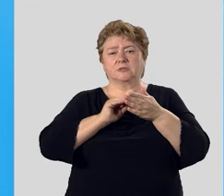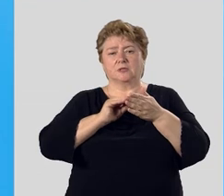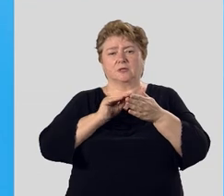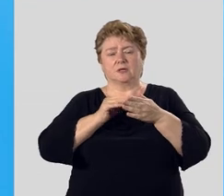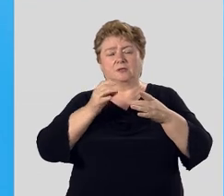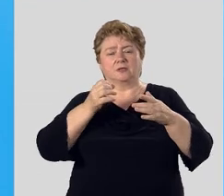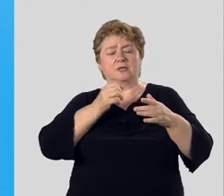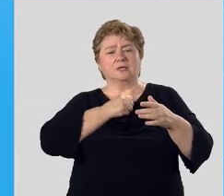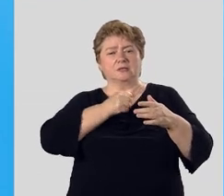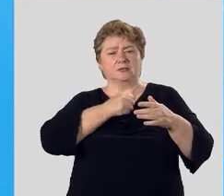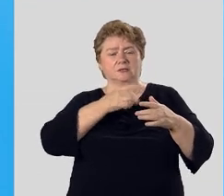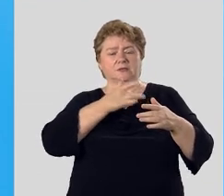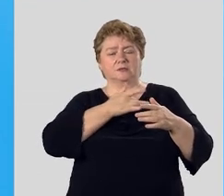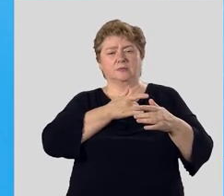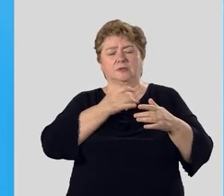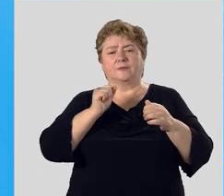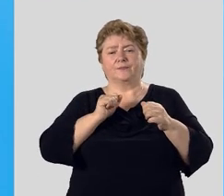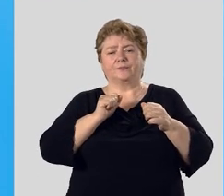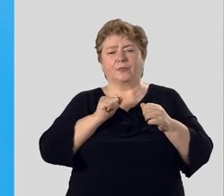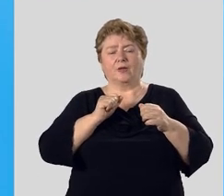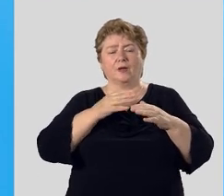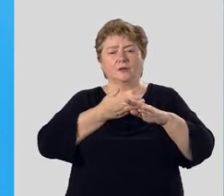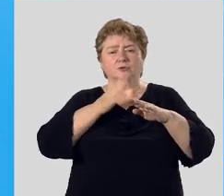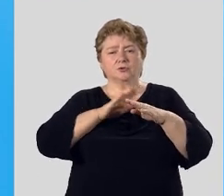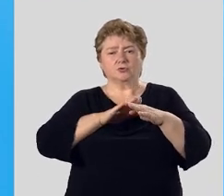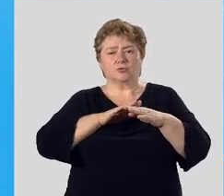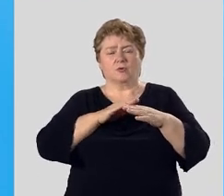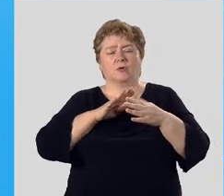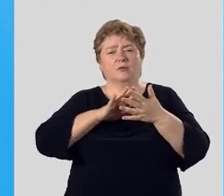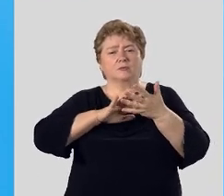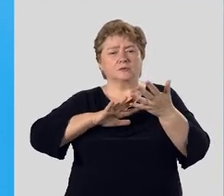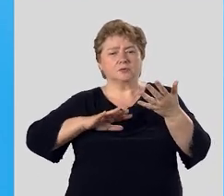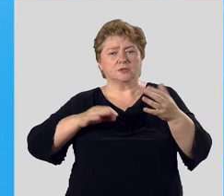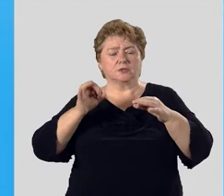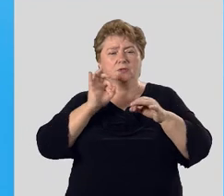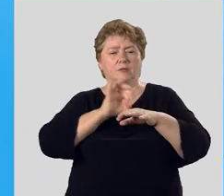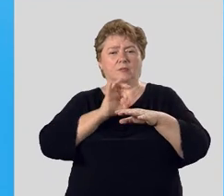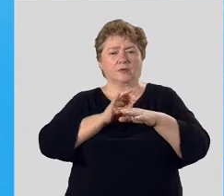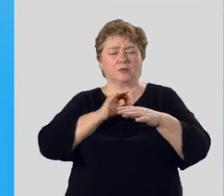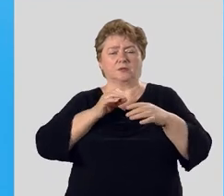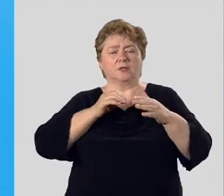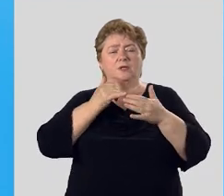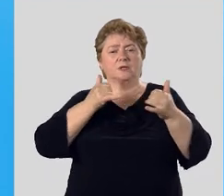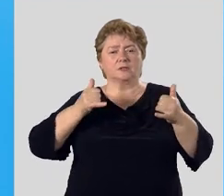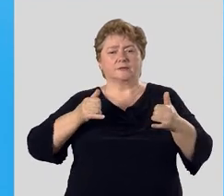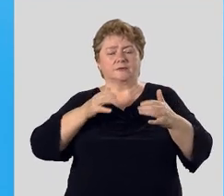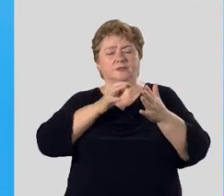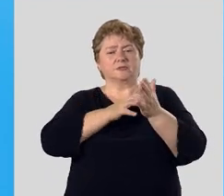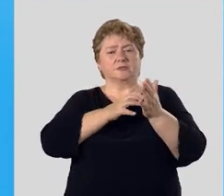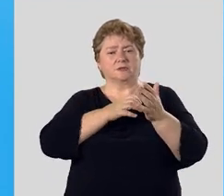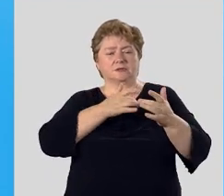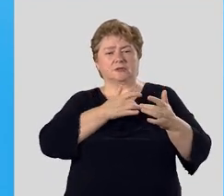постоянные сердцебиения. При тяжелом течении заболевания развивается сердечная